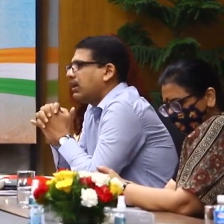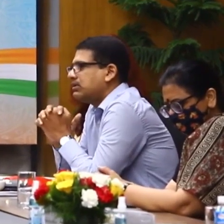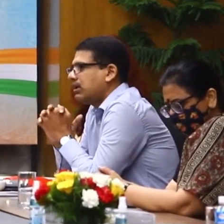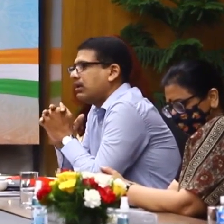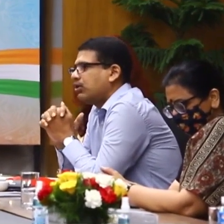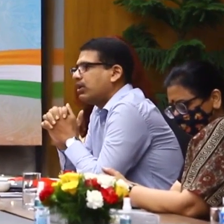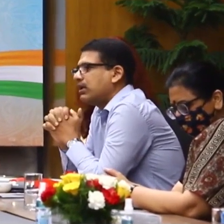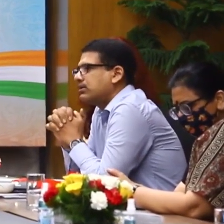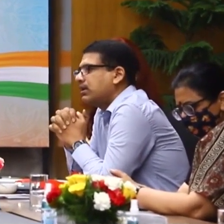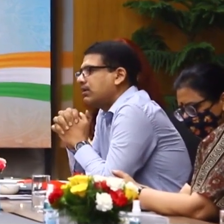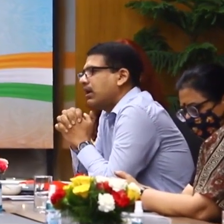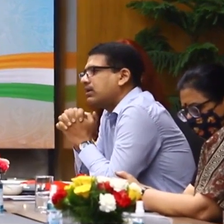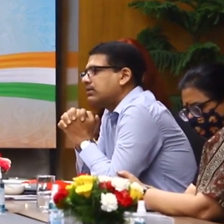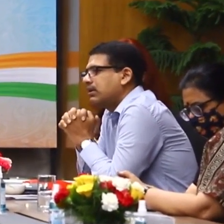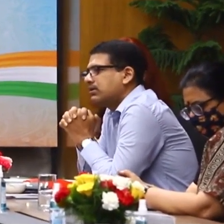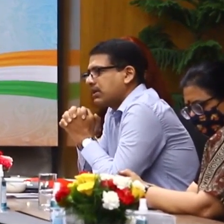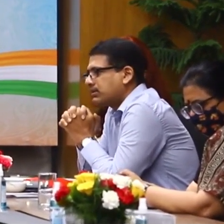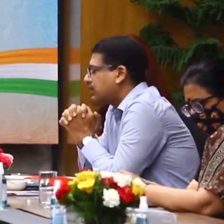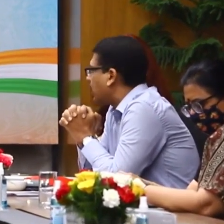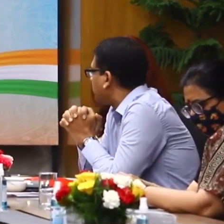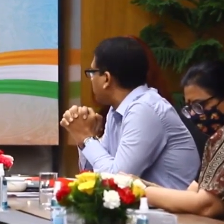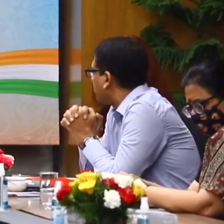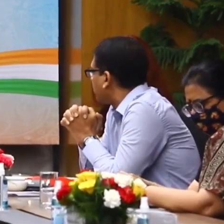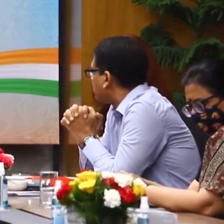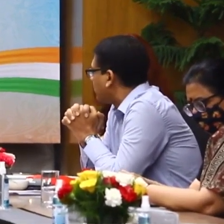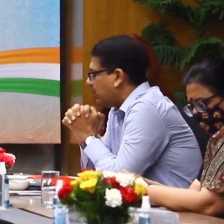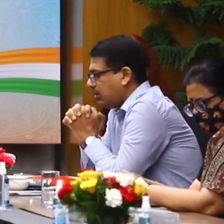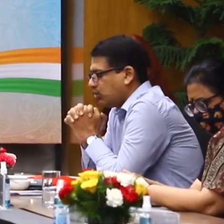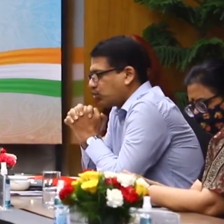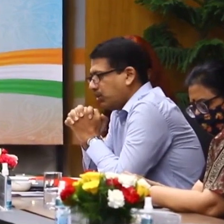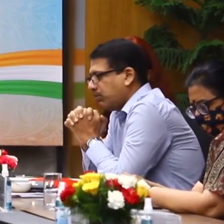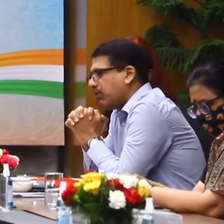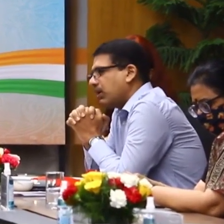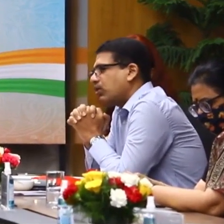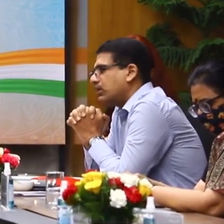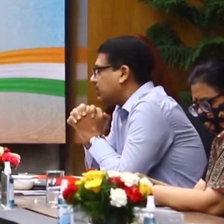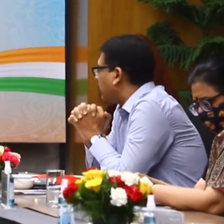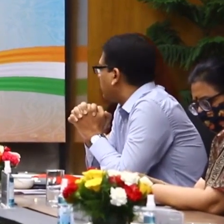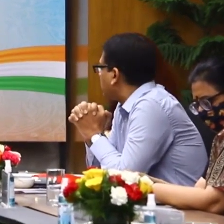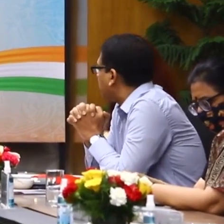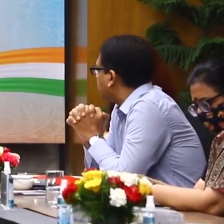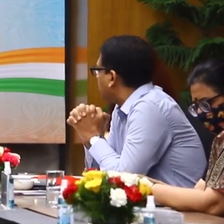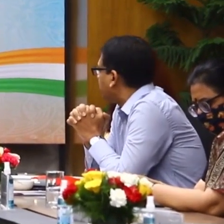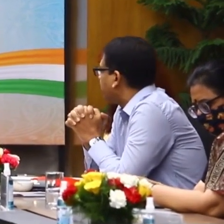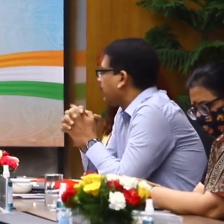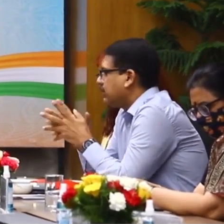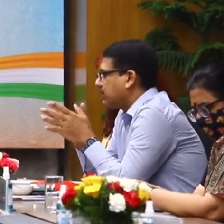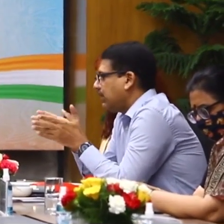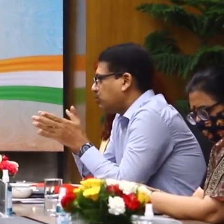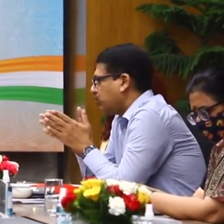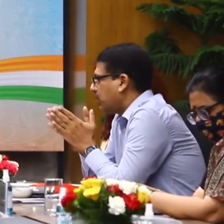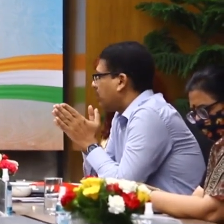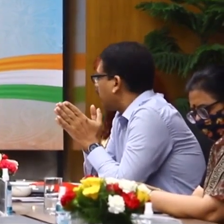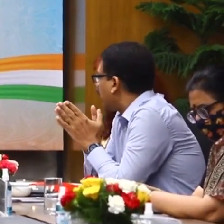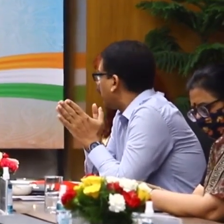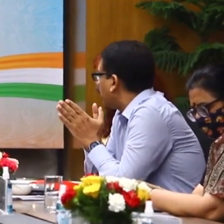तरह के लिए NCERT और ISLRTC साथ साथ काम करते रहेंगे सर। स्कूली विभाग और NCERT की तरफ से इसके